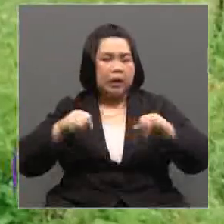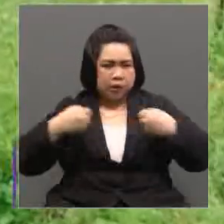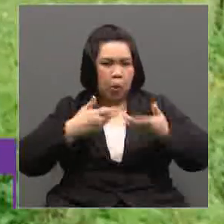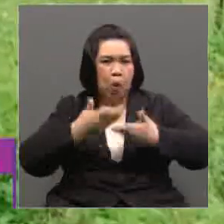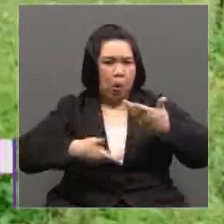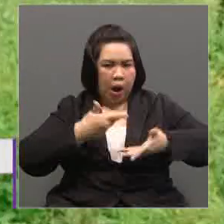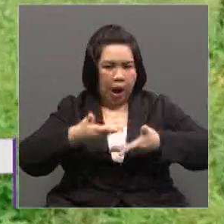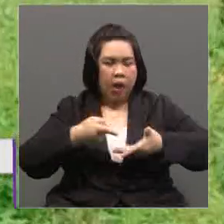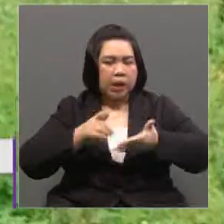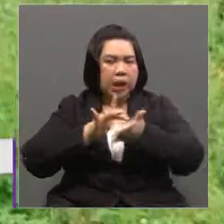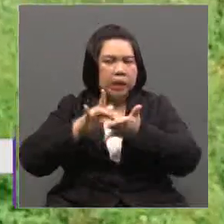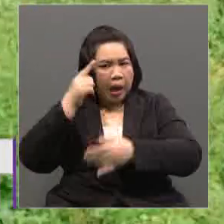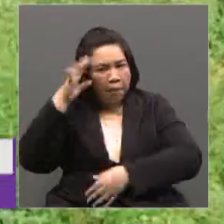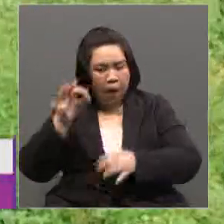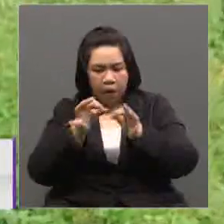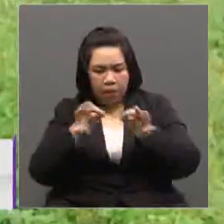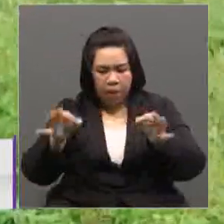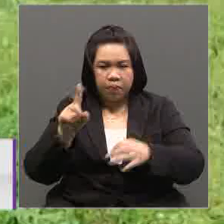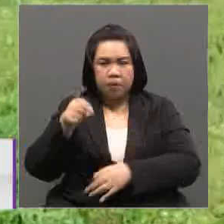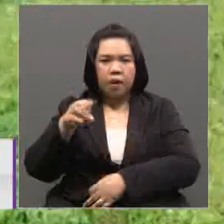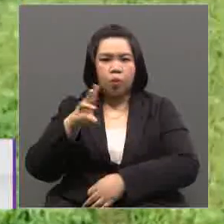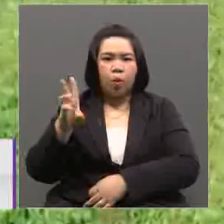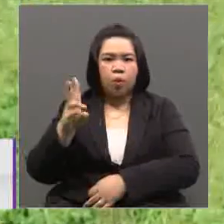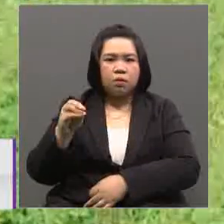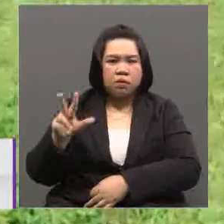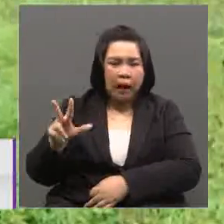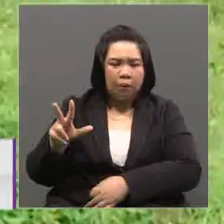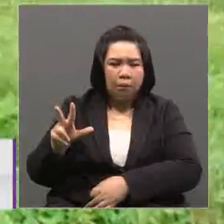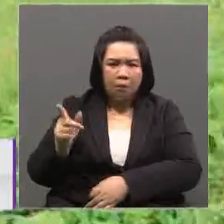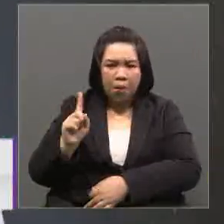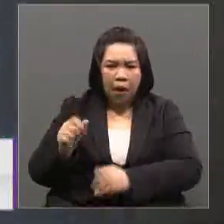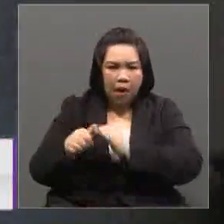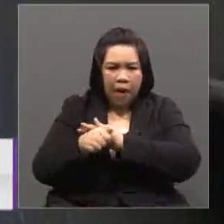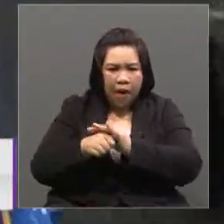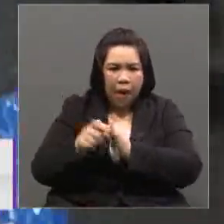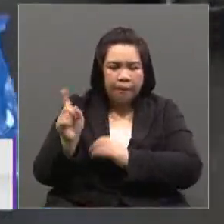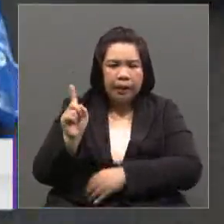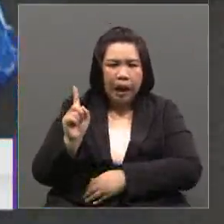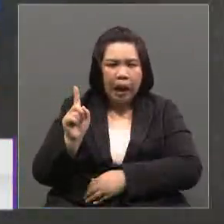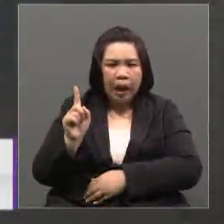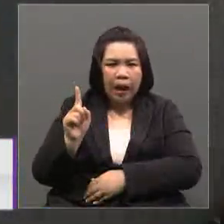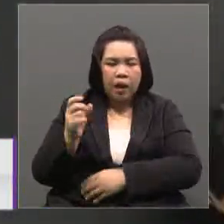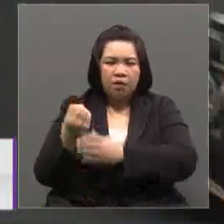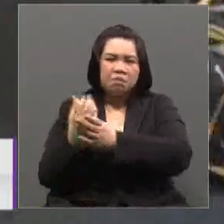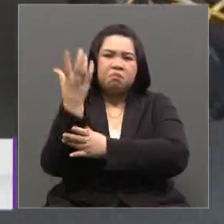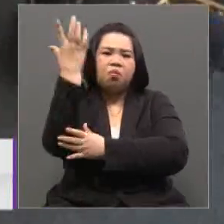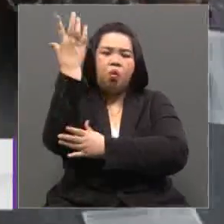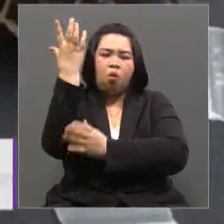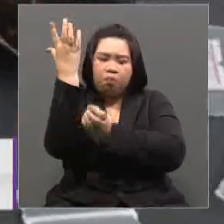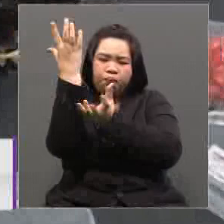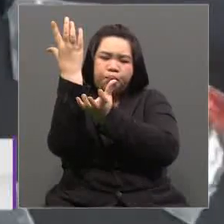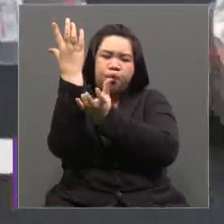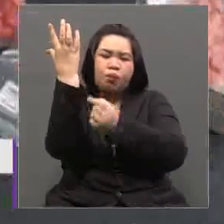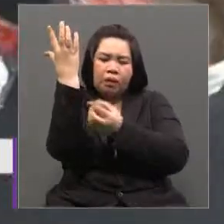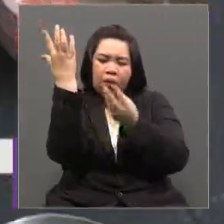ยาเสพติดพร้อมกับยาบ้า 1,60เมตรใช้วิธีซุกซ่อนเอาไว้ที่กของต้นกระเช้าสีดาหน้าบ้าน